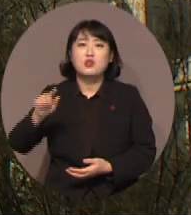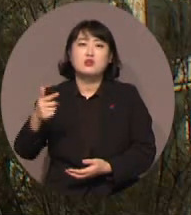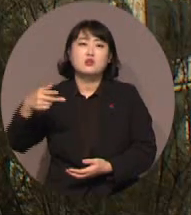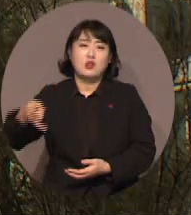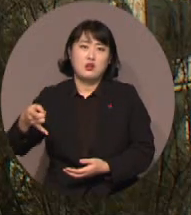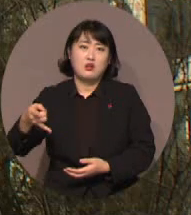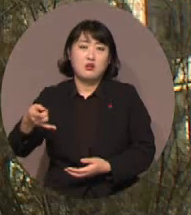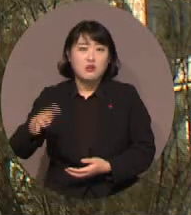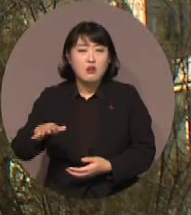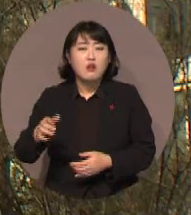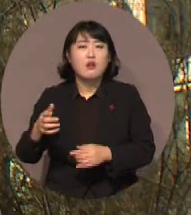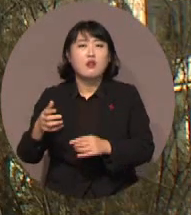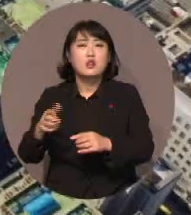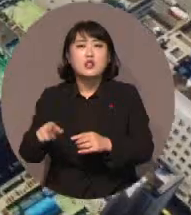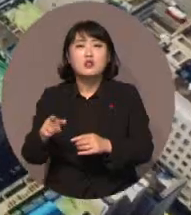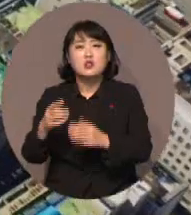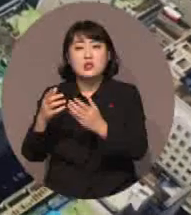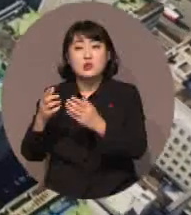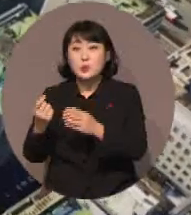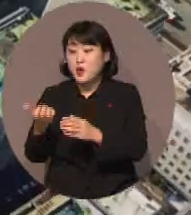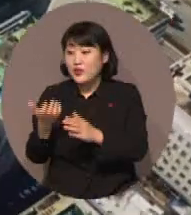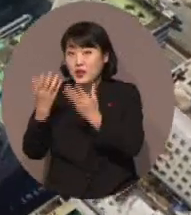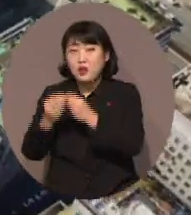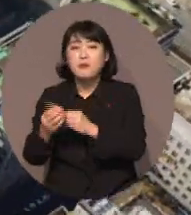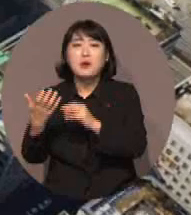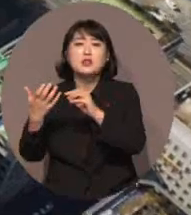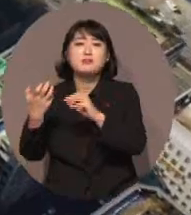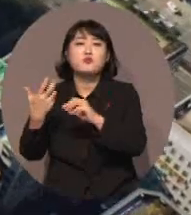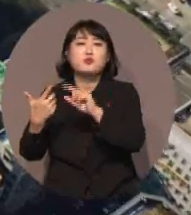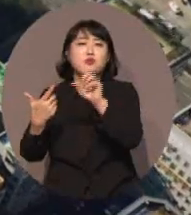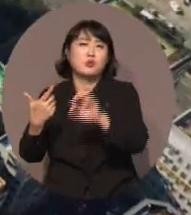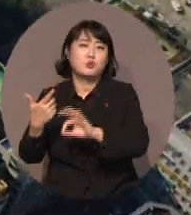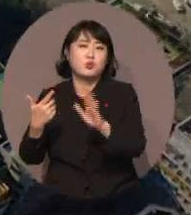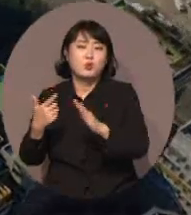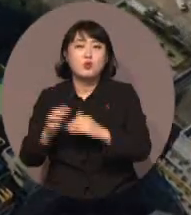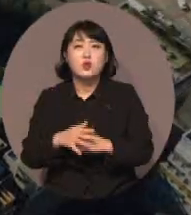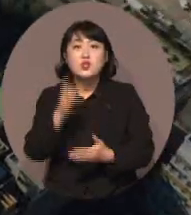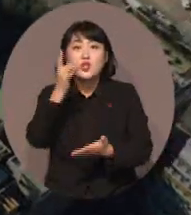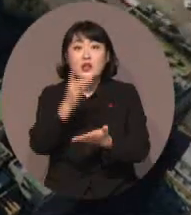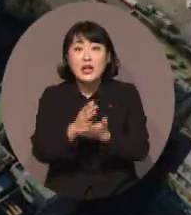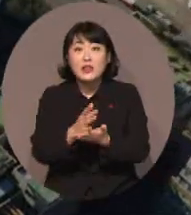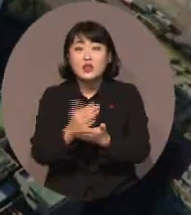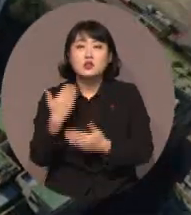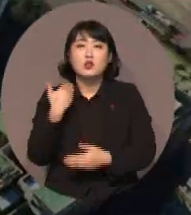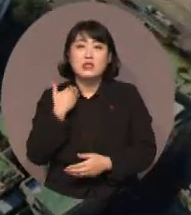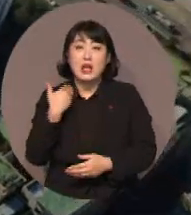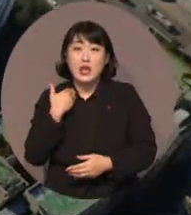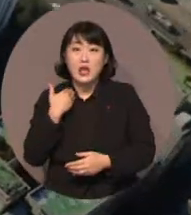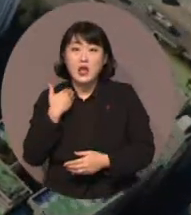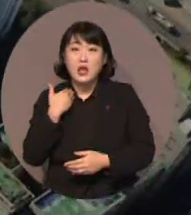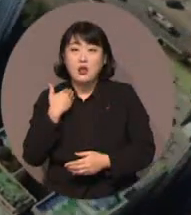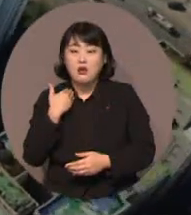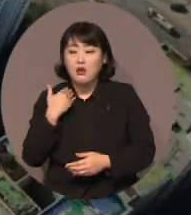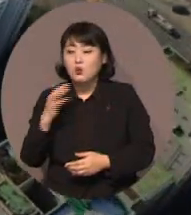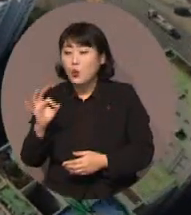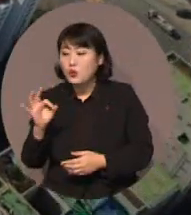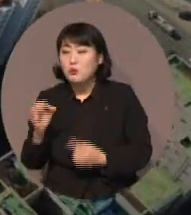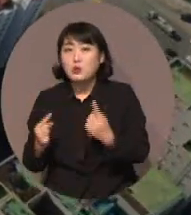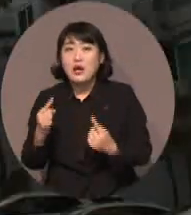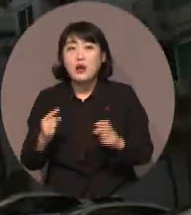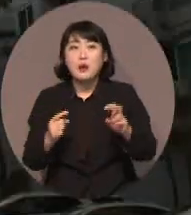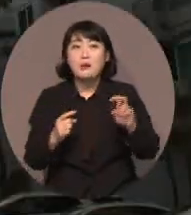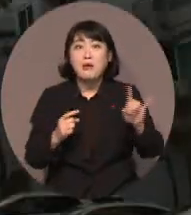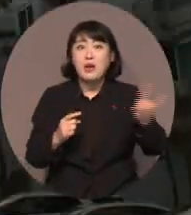경우 86%에 달합니다 천안에이 아파트는 아예 전세 가격이 매매가격보다 높습니다